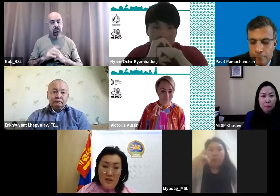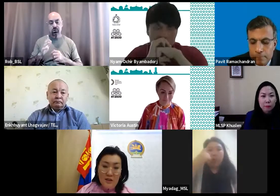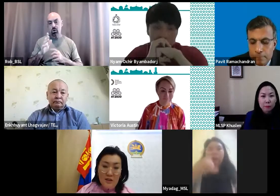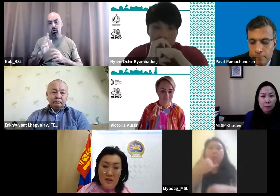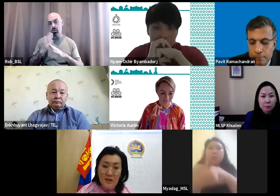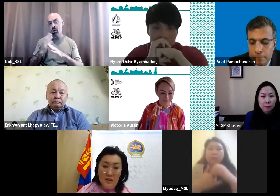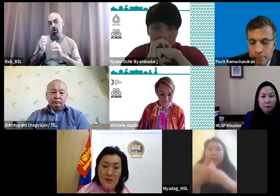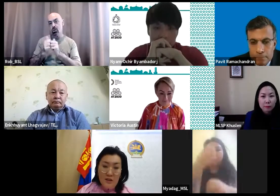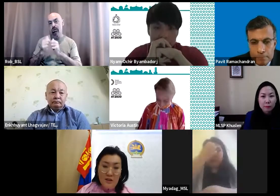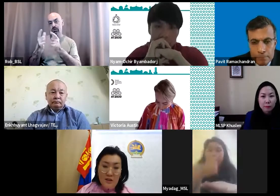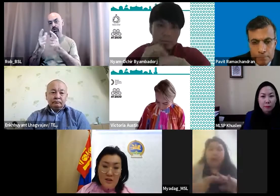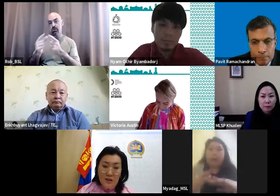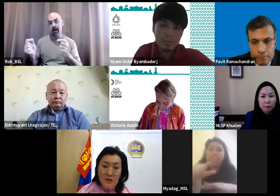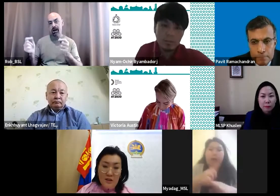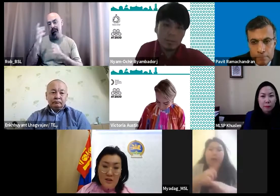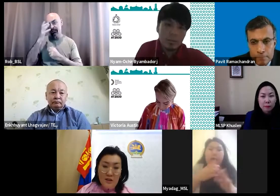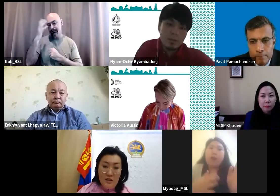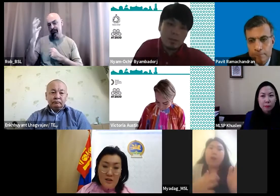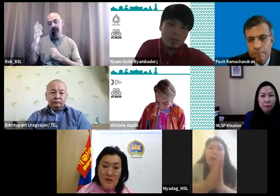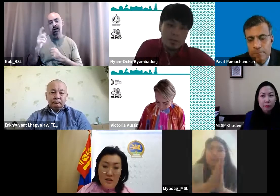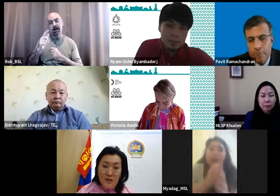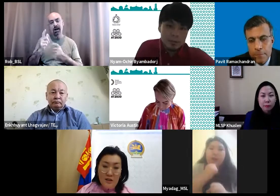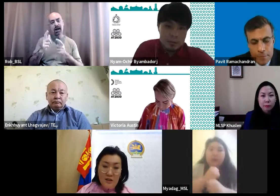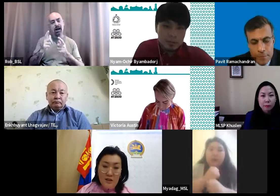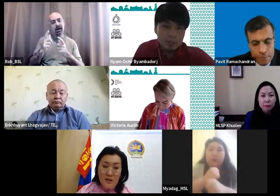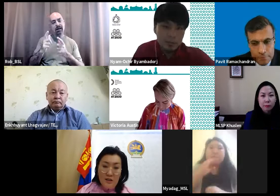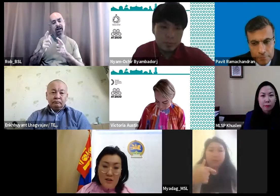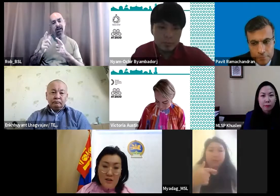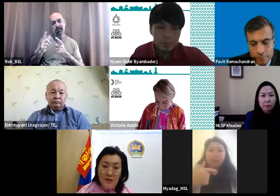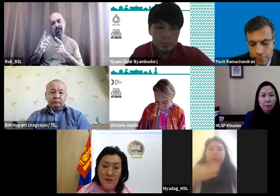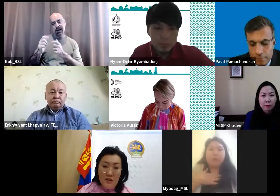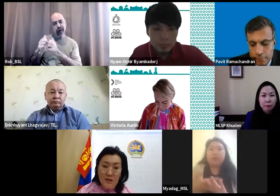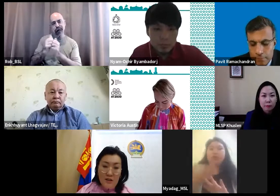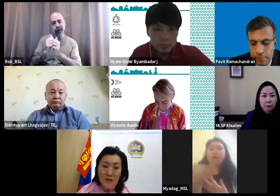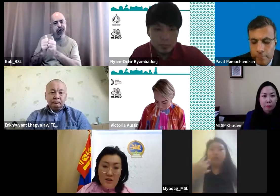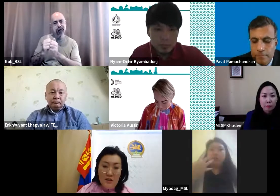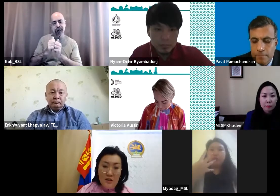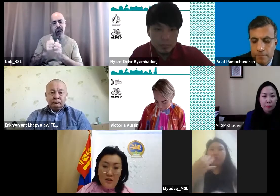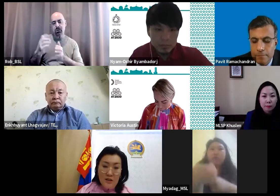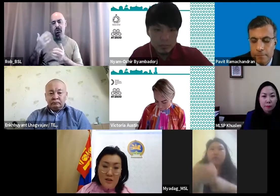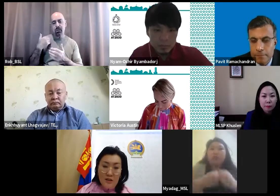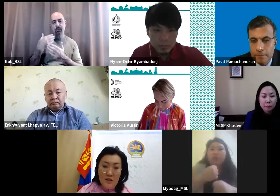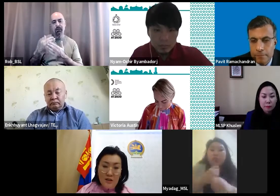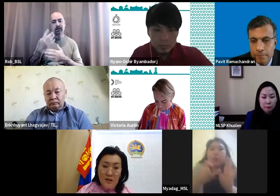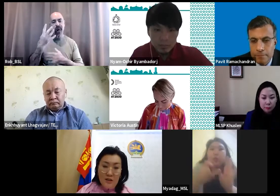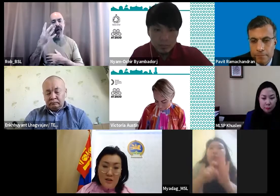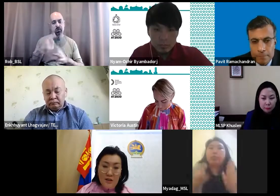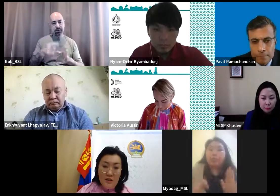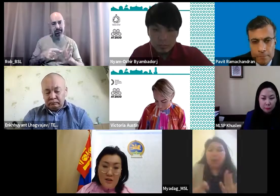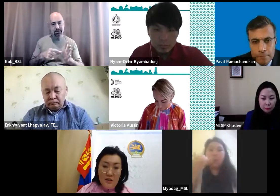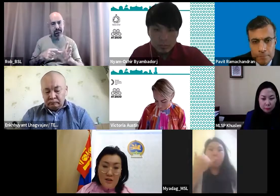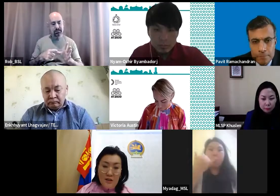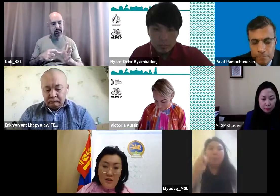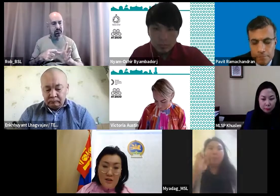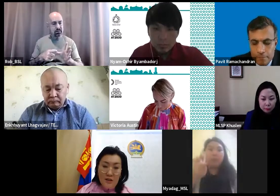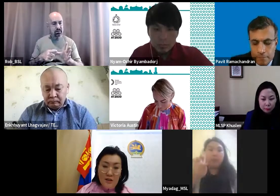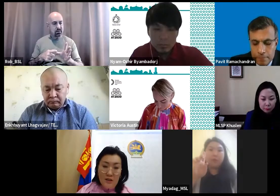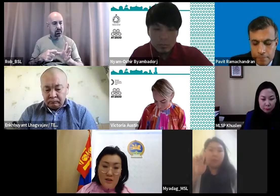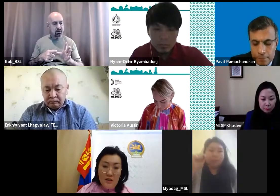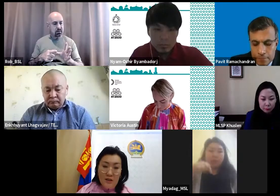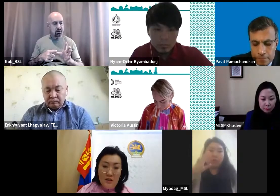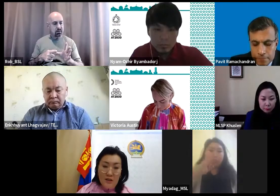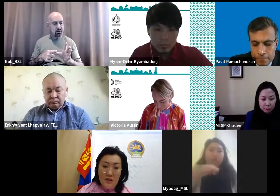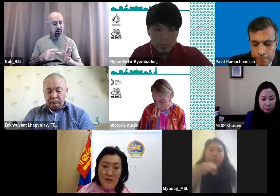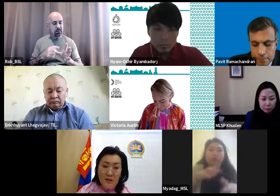хамтран ажилладаг. Бид өнгөрсөн 4 жилийн хугацаанд Улаанбаатар дахь хөгжлийн бэрхшээлтэй иргэдийн нийгмийн